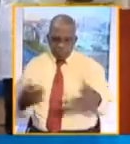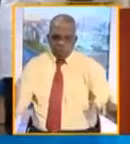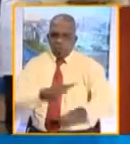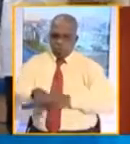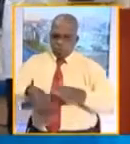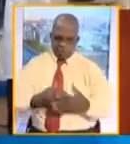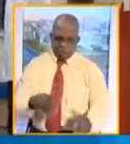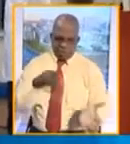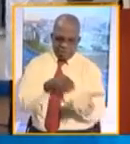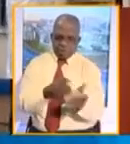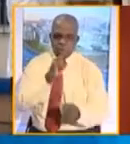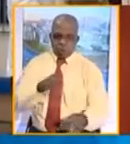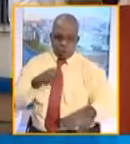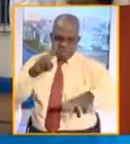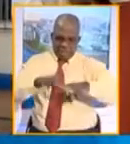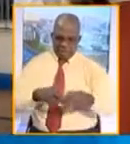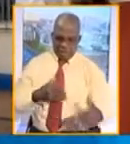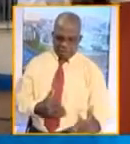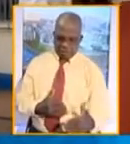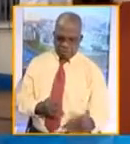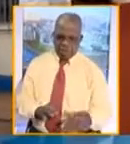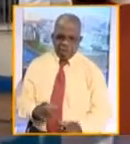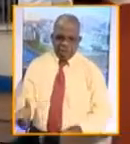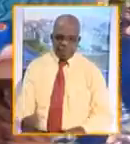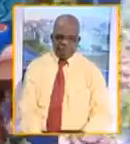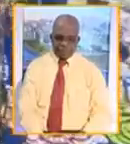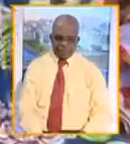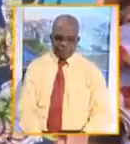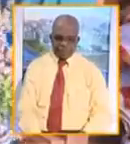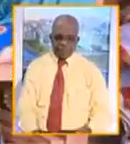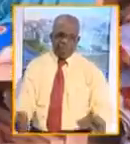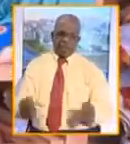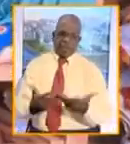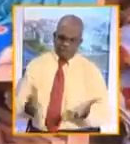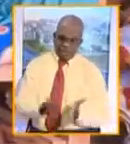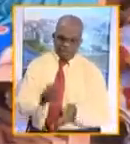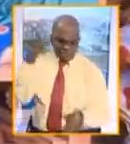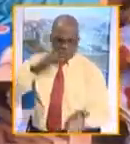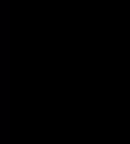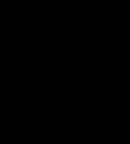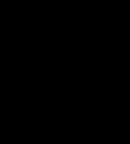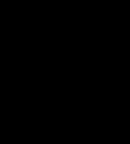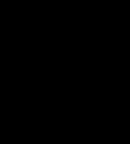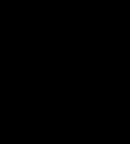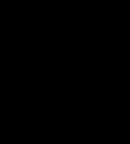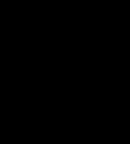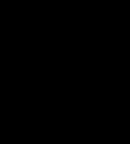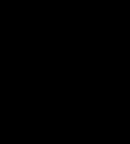populations en renforçant la prise en charge des malades dans la ville de San Pedro.